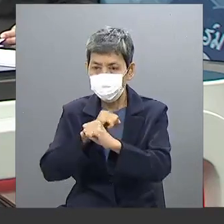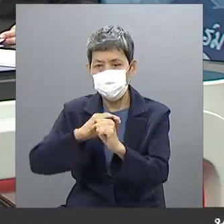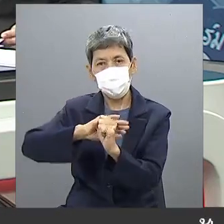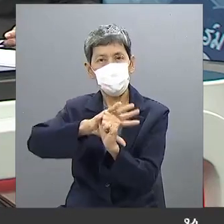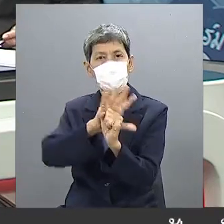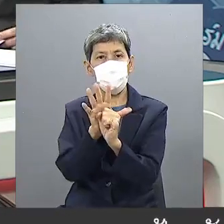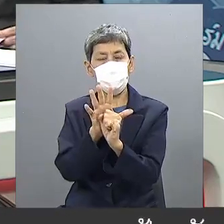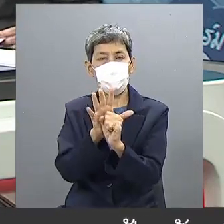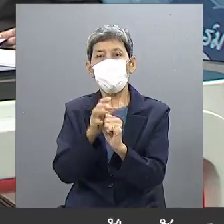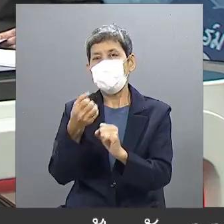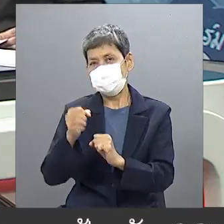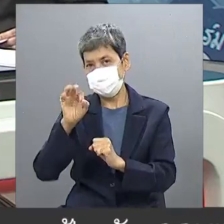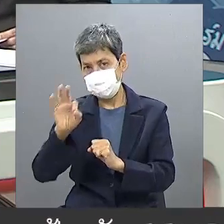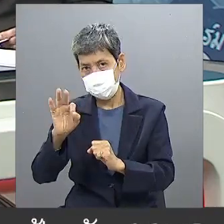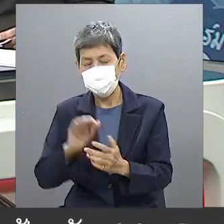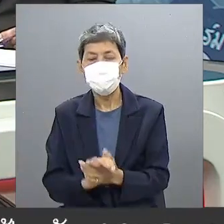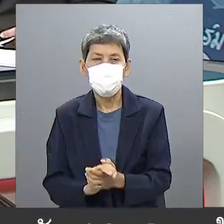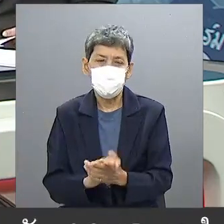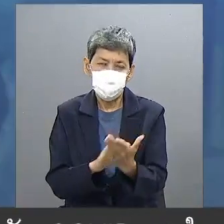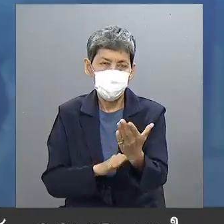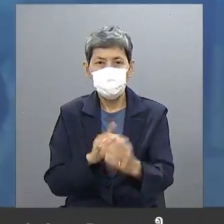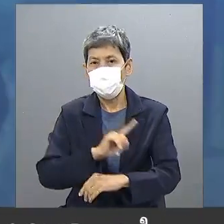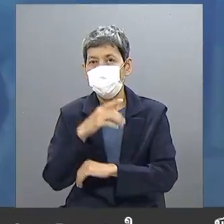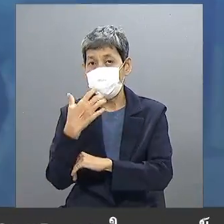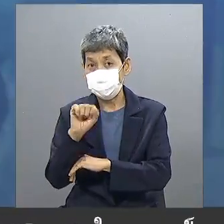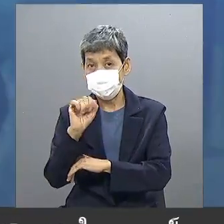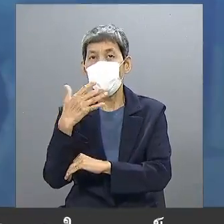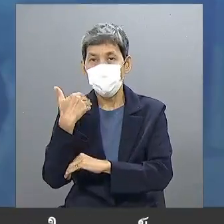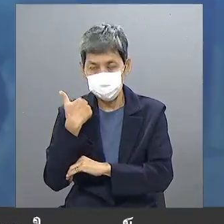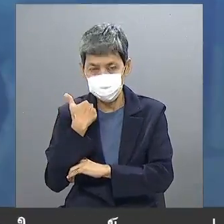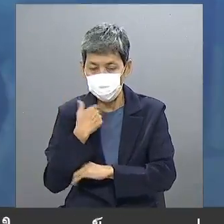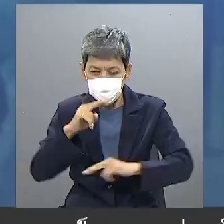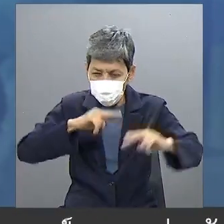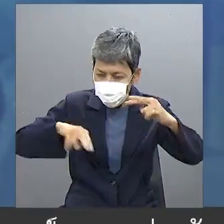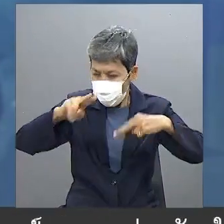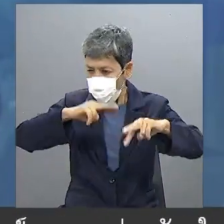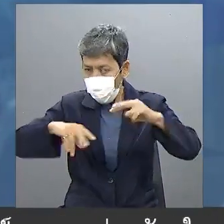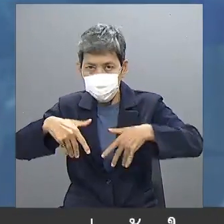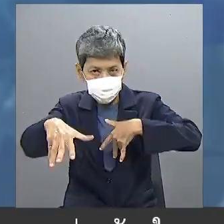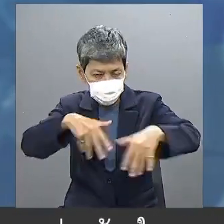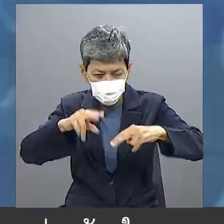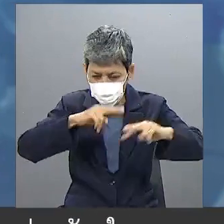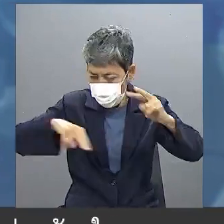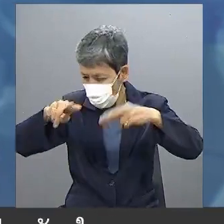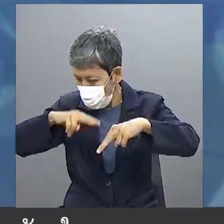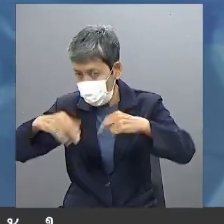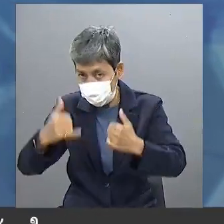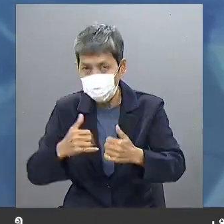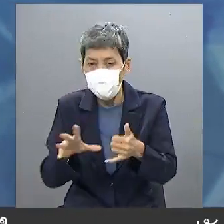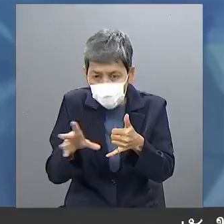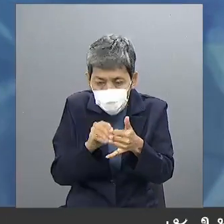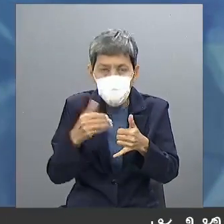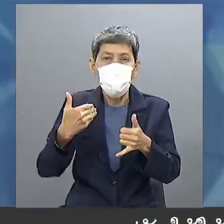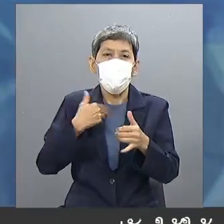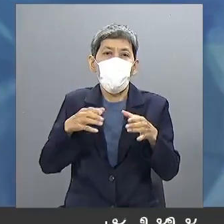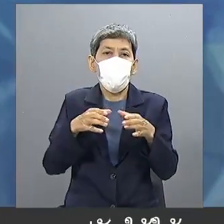างเข้มงวดนาน15วันค่ะมีการปูพรมตรวจคัดกรองประชาชนทั้งหมดหลังจากพบผู้ติดเชื้อเป็นกลุ่มเชื่อมโย